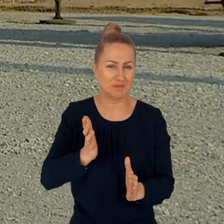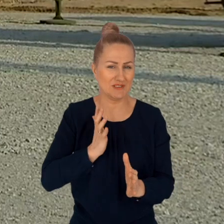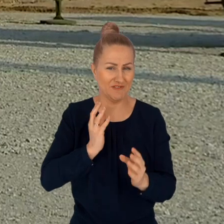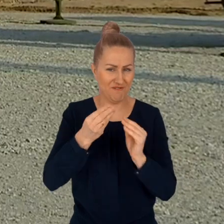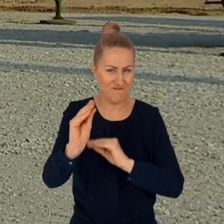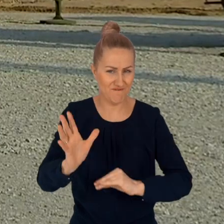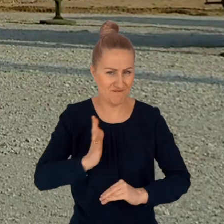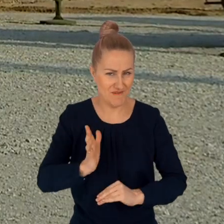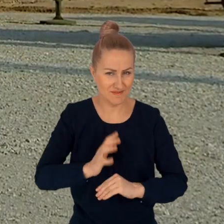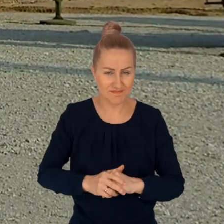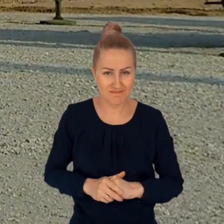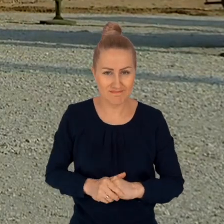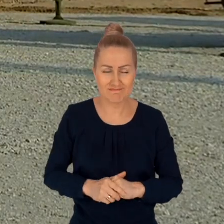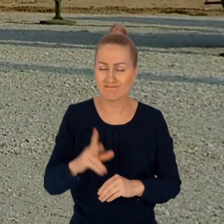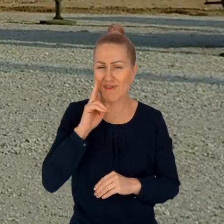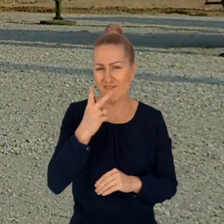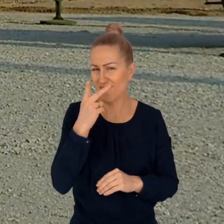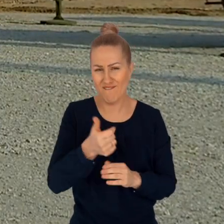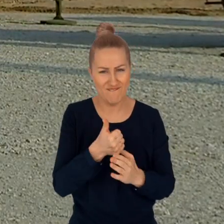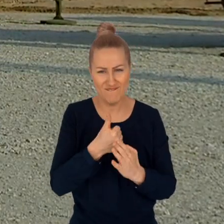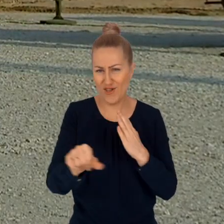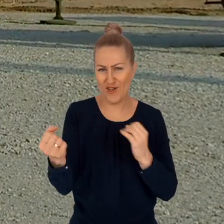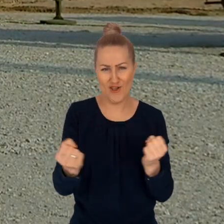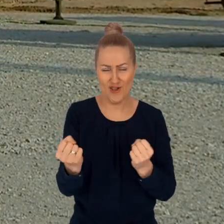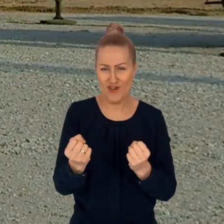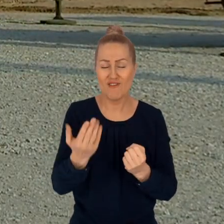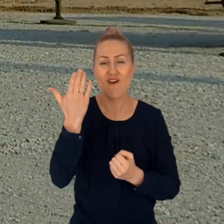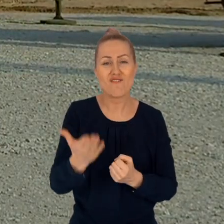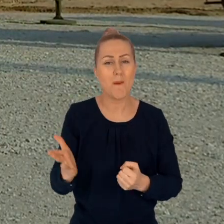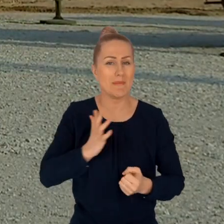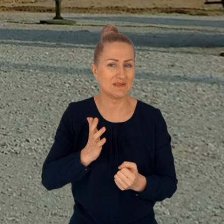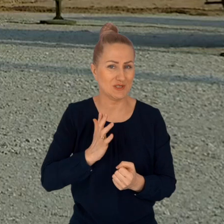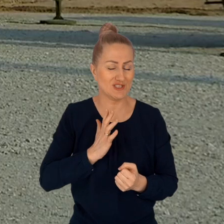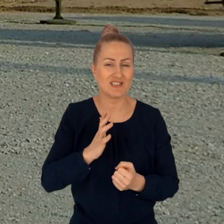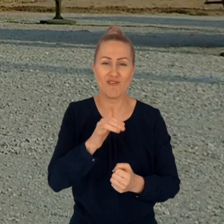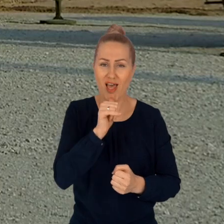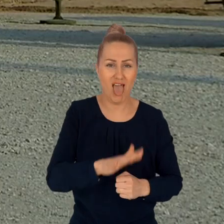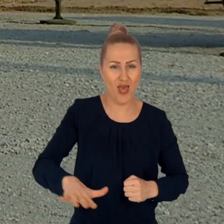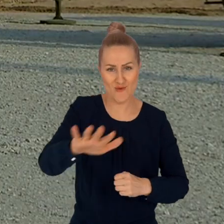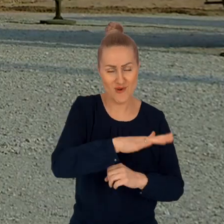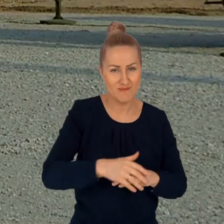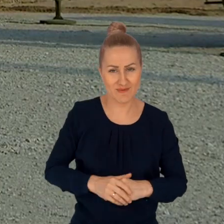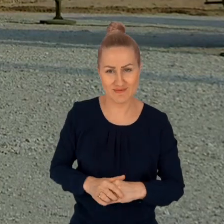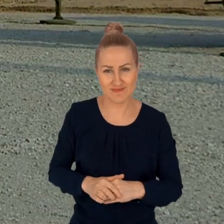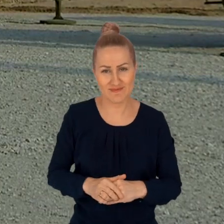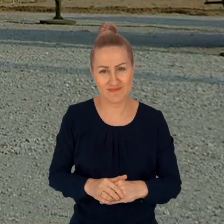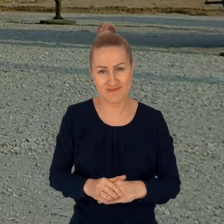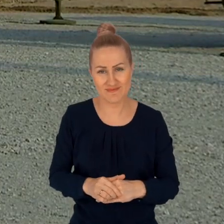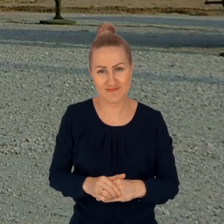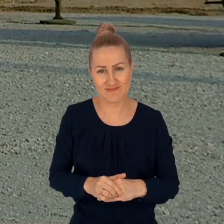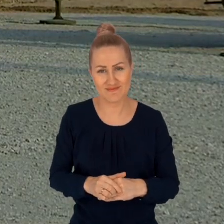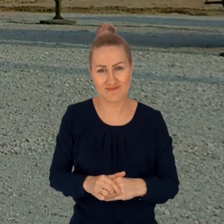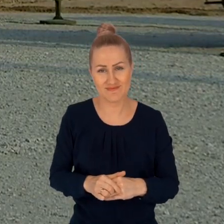bezpieczeństwa, unikalne, powiedziałbym, warunki bezpieczeństwa w Europie. Proszę Państwa, kiedy jeszcze